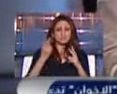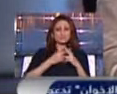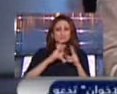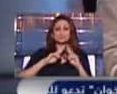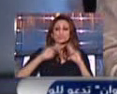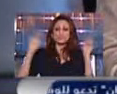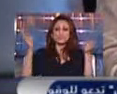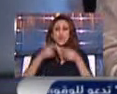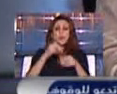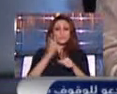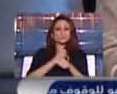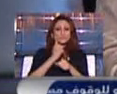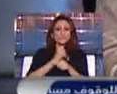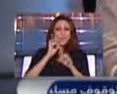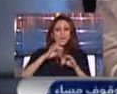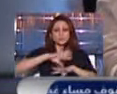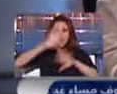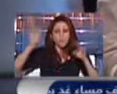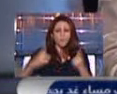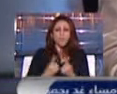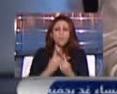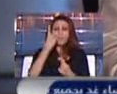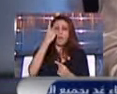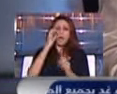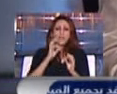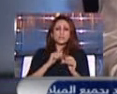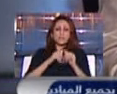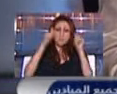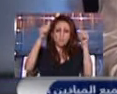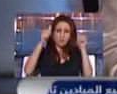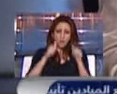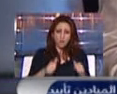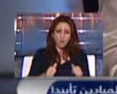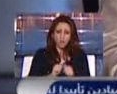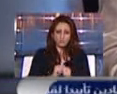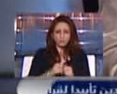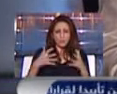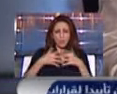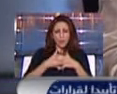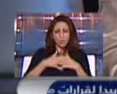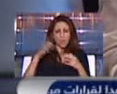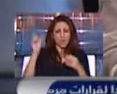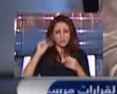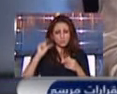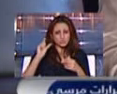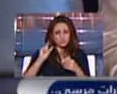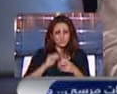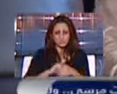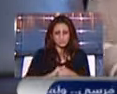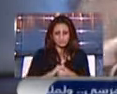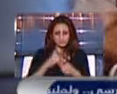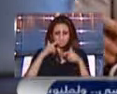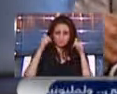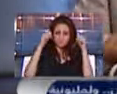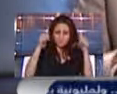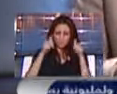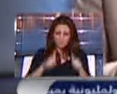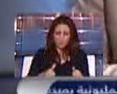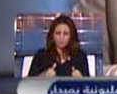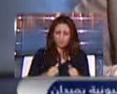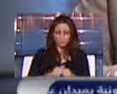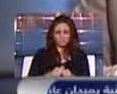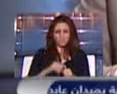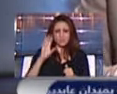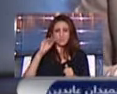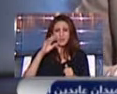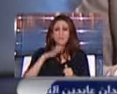بايد واحده عشان يعمل هذا الموضوع. والقرارات الاخيره للاخوان المسلمين كانت قرارات قاتله في